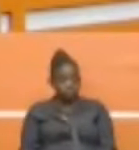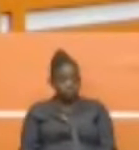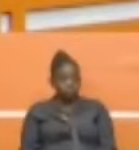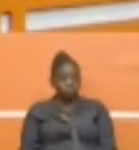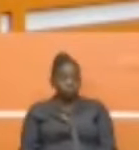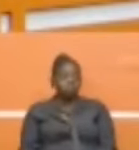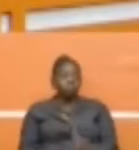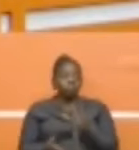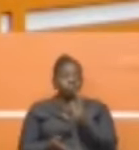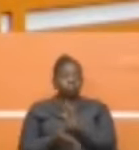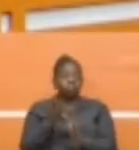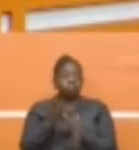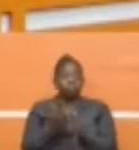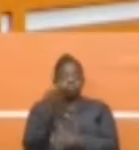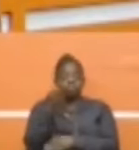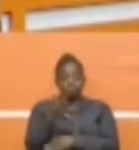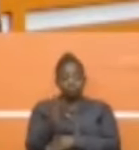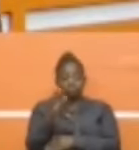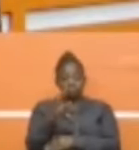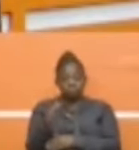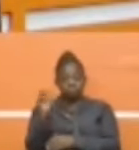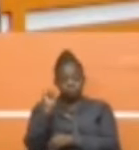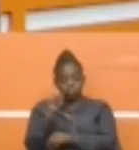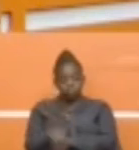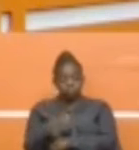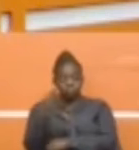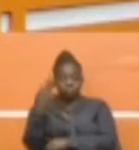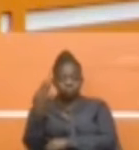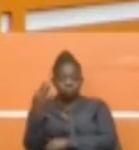Yo Express FC ekubiddwa omulundi ogw'okusatu